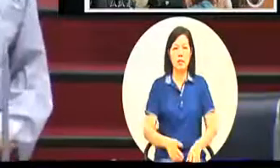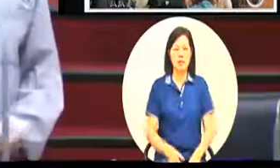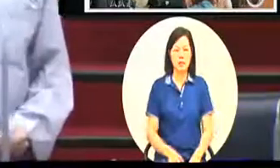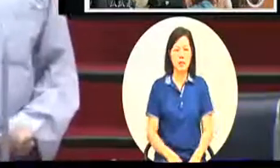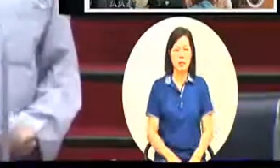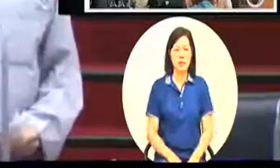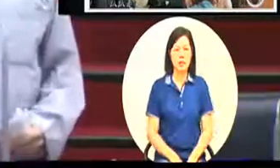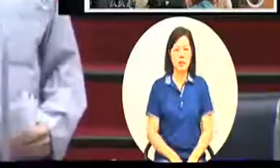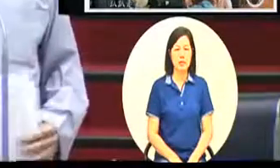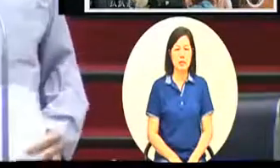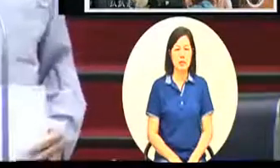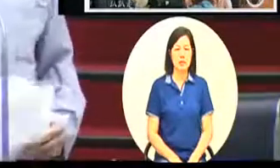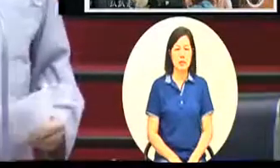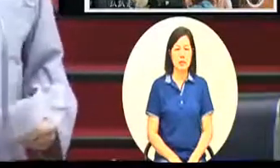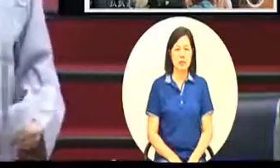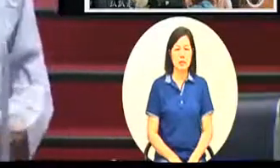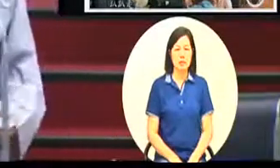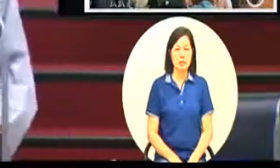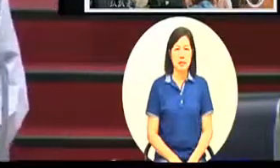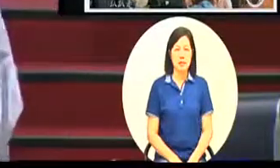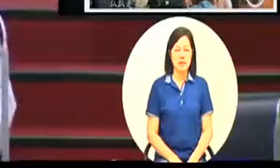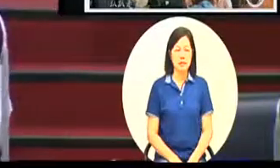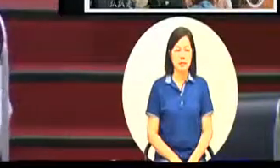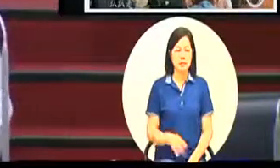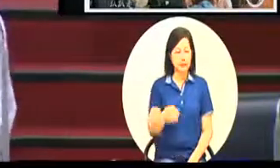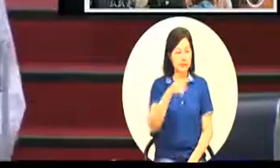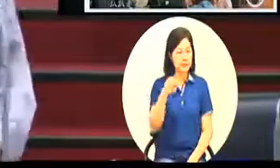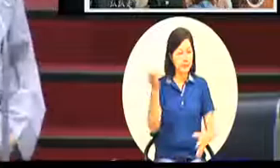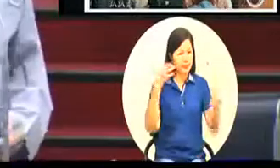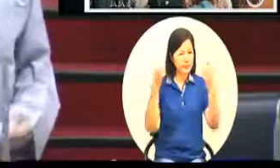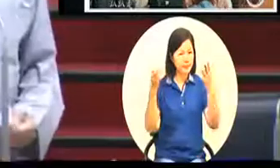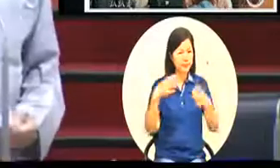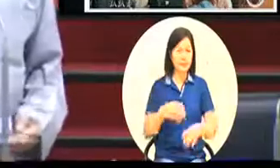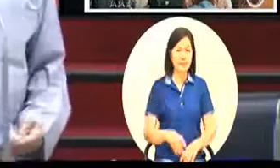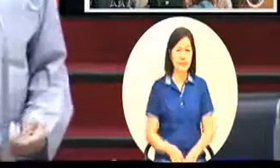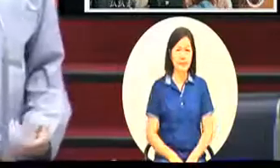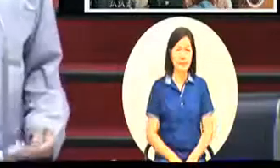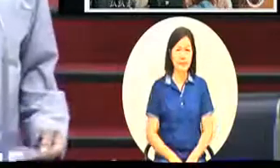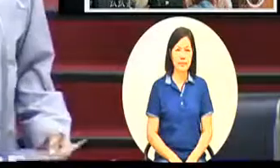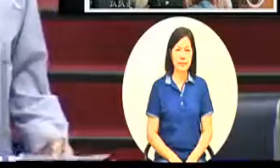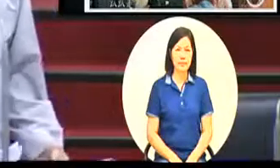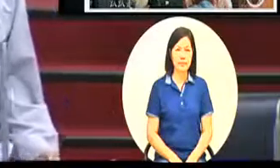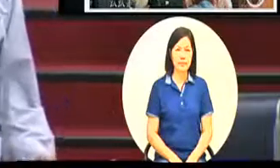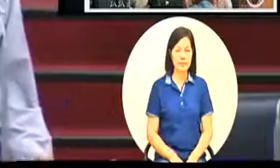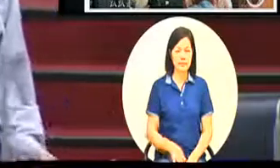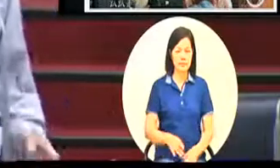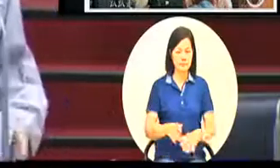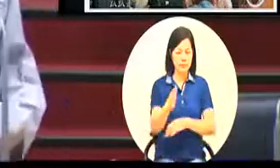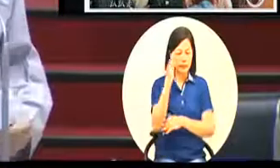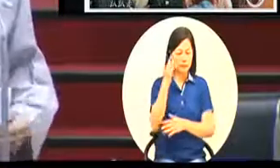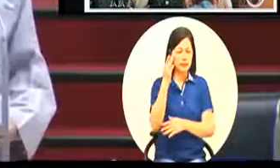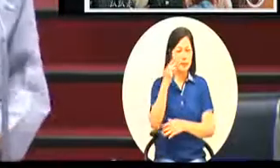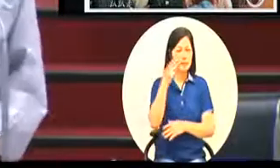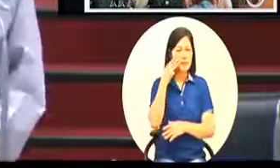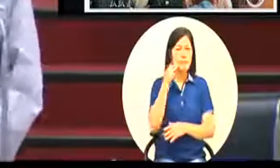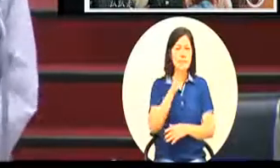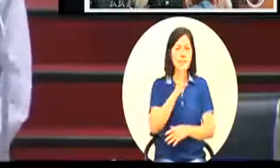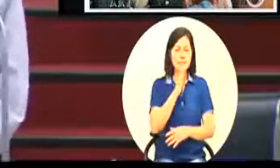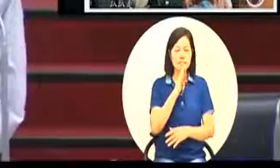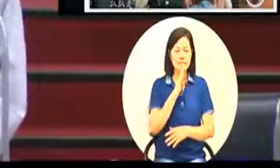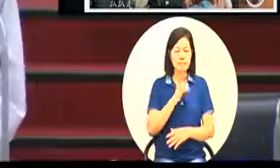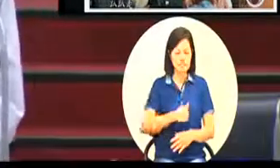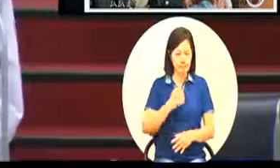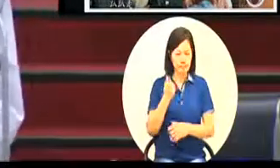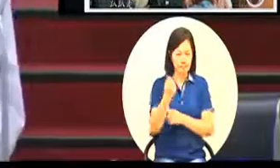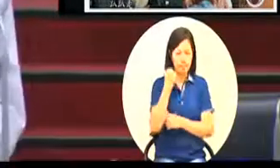尔。有人安尼时啊讲，讲政治吼是凭实力个啦，实